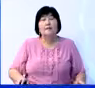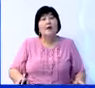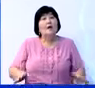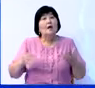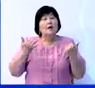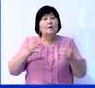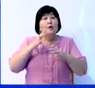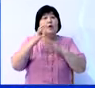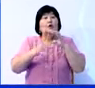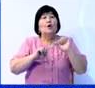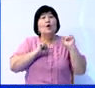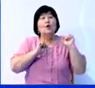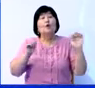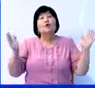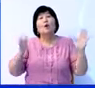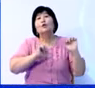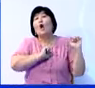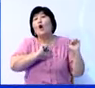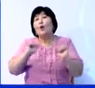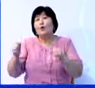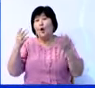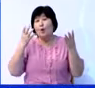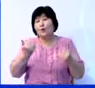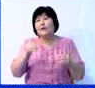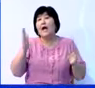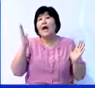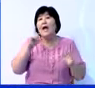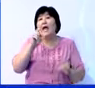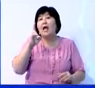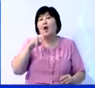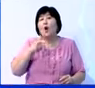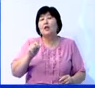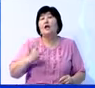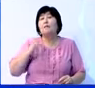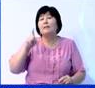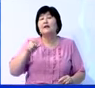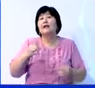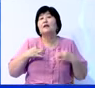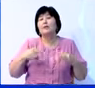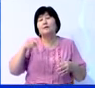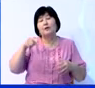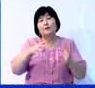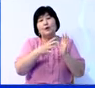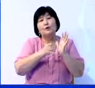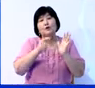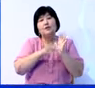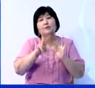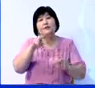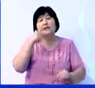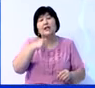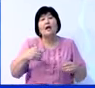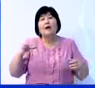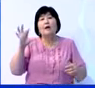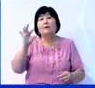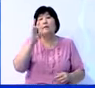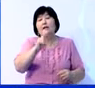Бүгін дүниежүзілік қоршаған ортаны қорғау күні, сонымен қатар эколог мамандардың кәсіби мейрамы. Атаулы күн 1972 жылы Біріккен